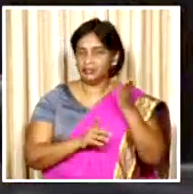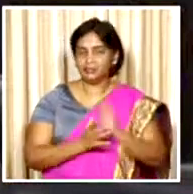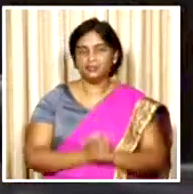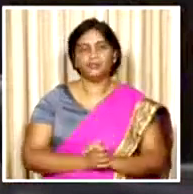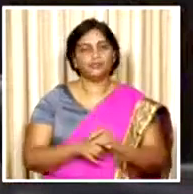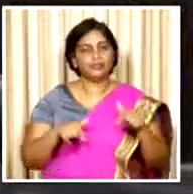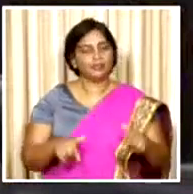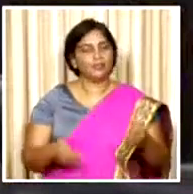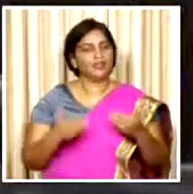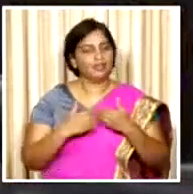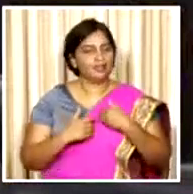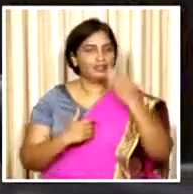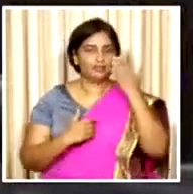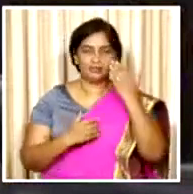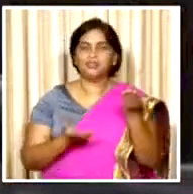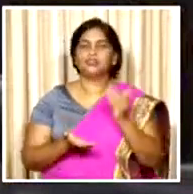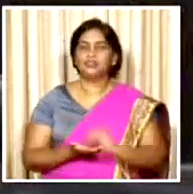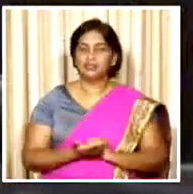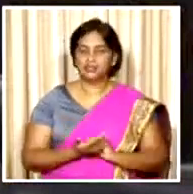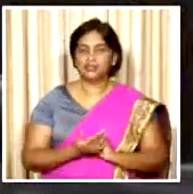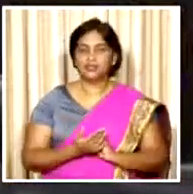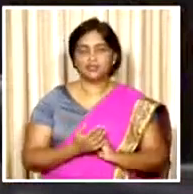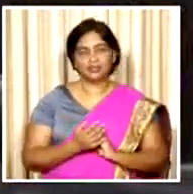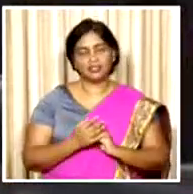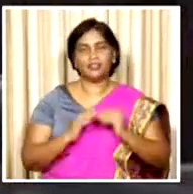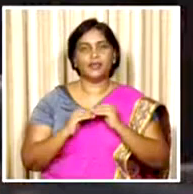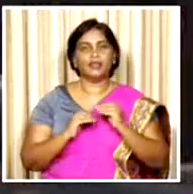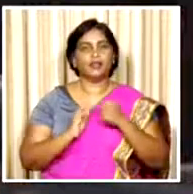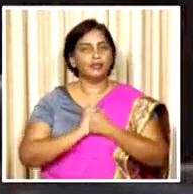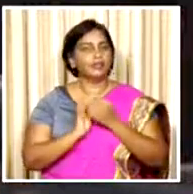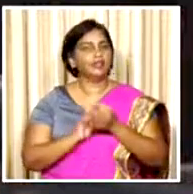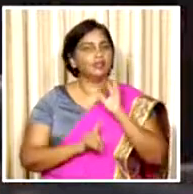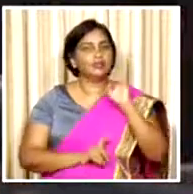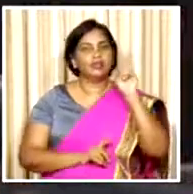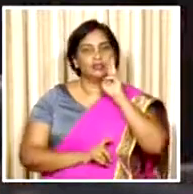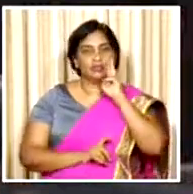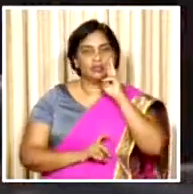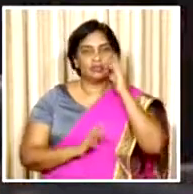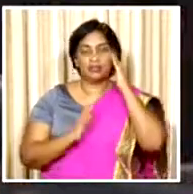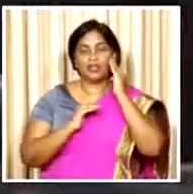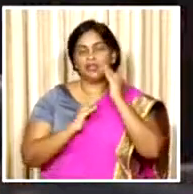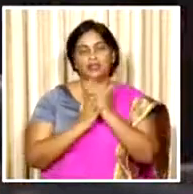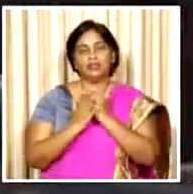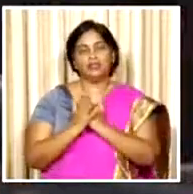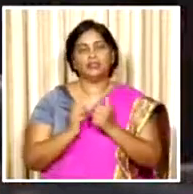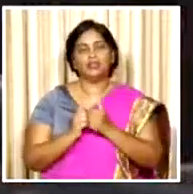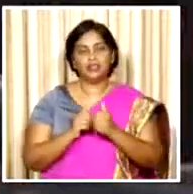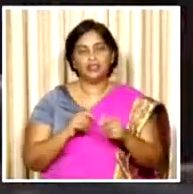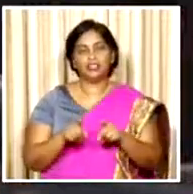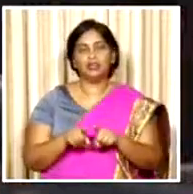අද අපි දැක්ක නැවත වතාවක් ගරු ජනාධිපති රනිල් වික්‍රමසිංහ පාර්ලිමේන්තුවට ඇවිල්ලා